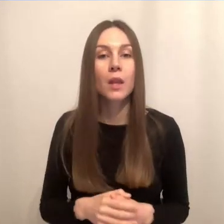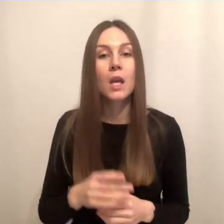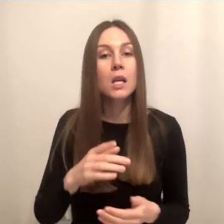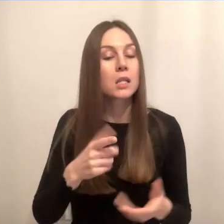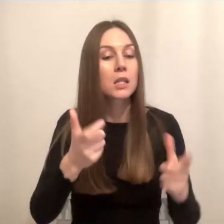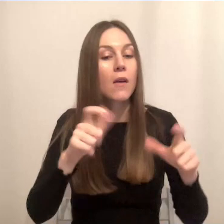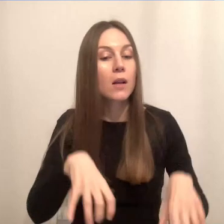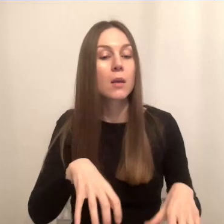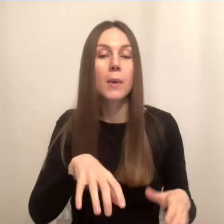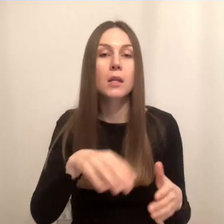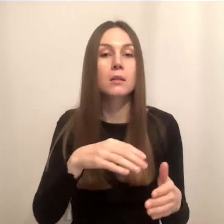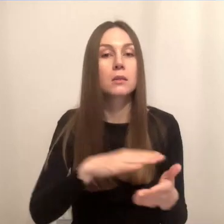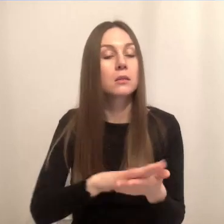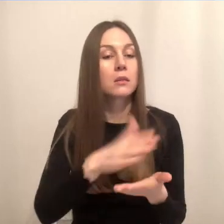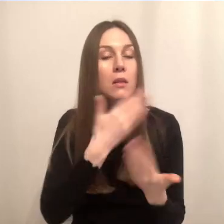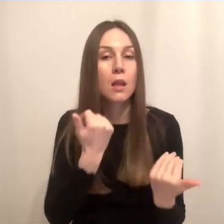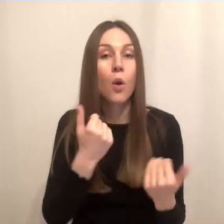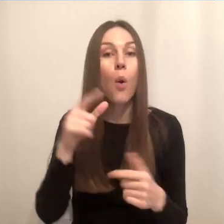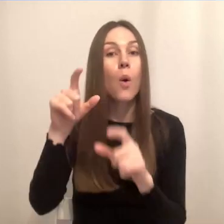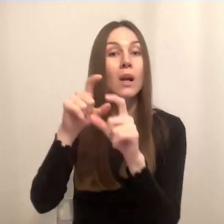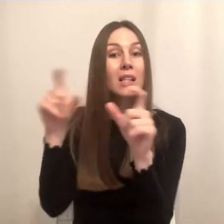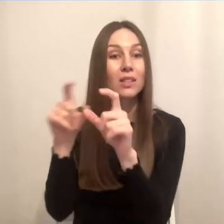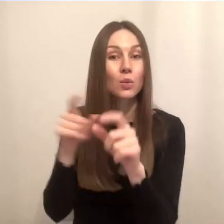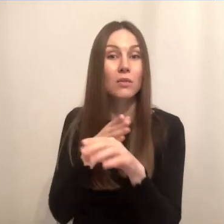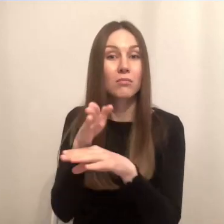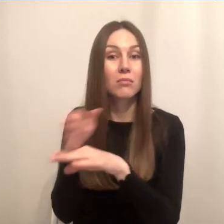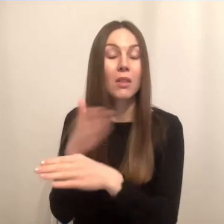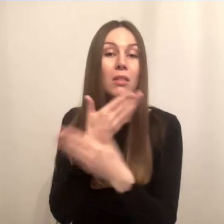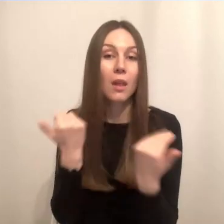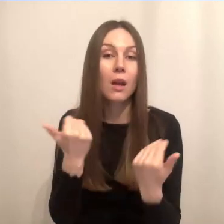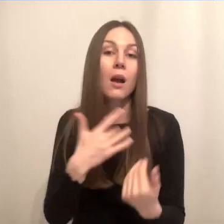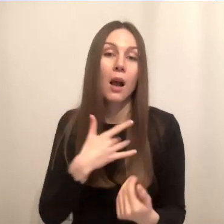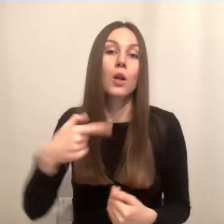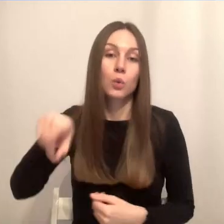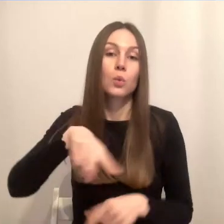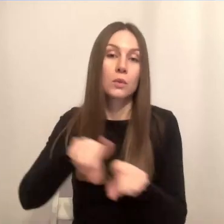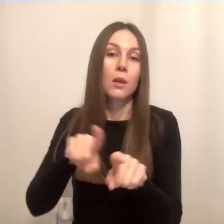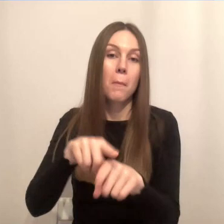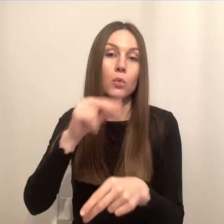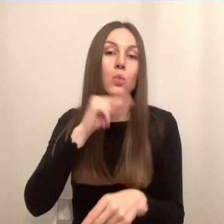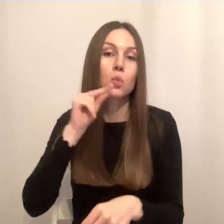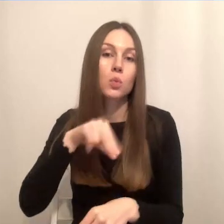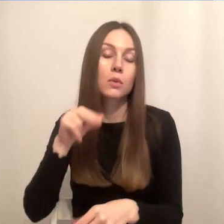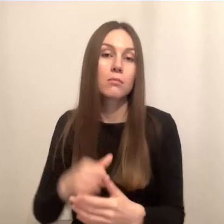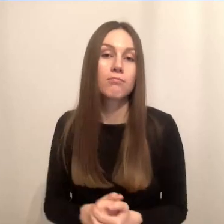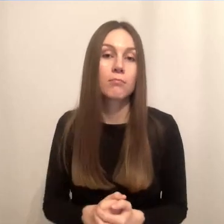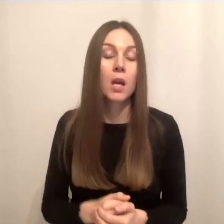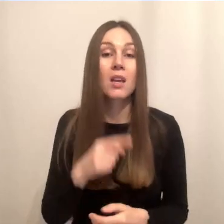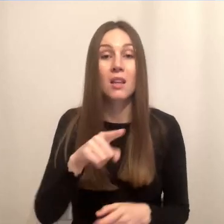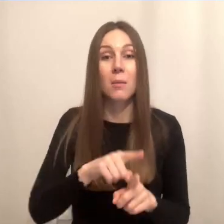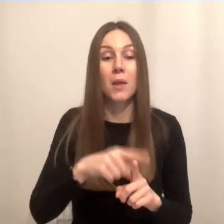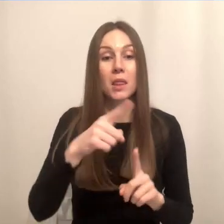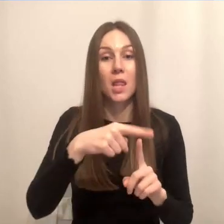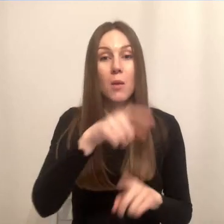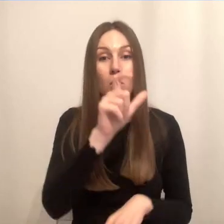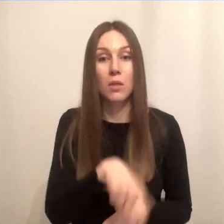ir jeigu jūs nesikreipiate atitinkamas institucijas, tai jūs lygiai taip pat galimai darot nusikaltimą. Ir lygiai taip pat iš tarybos narių išgirdau, kuris